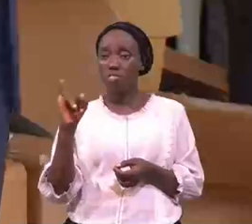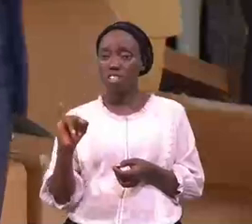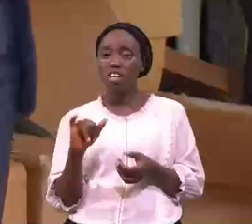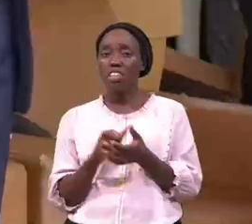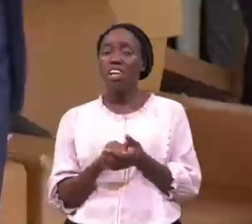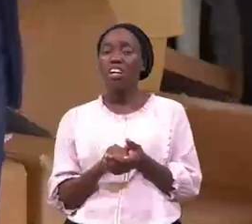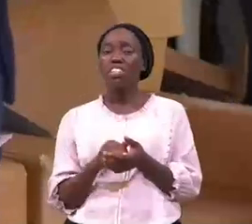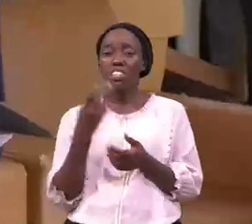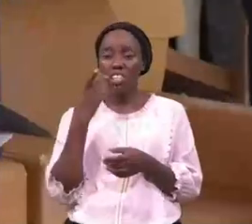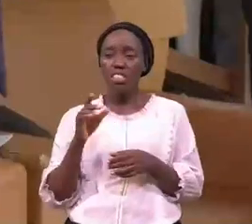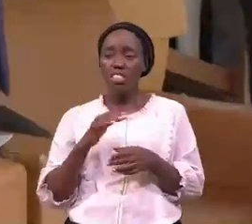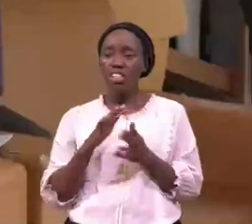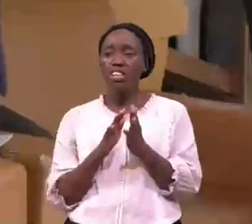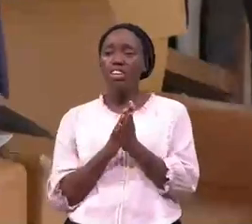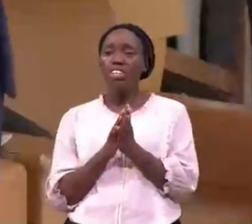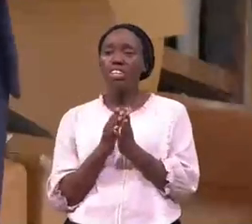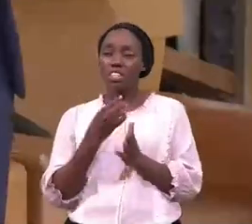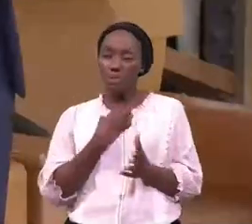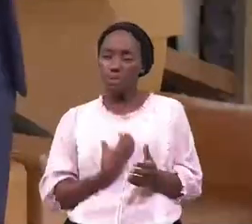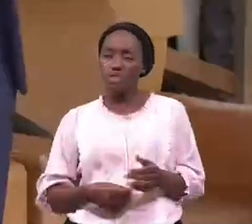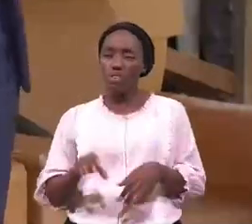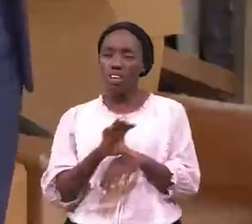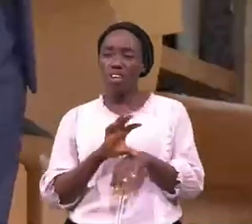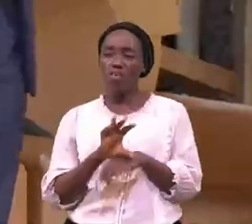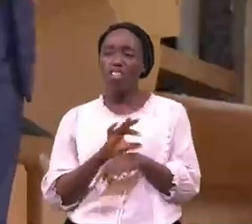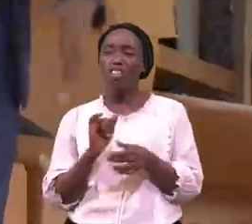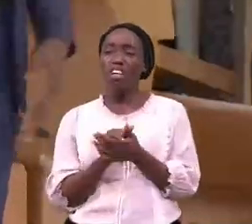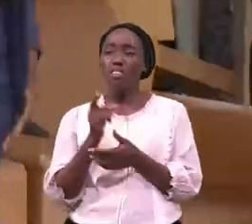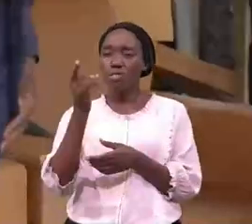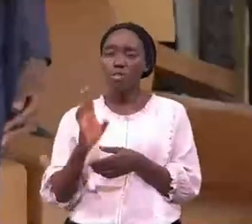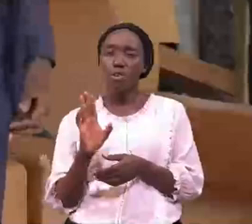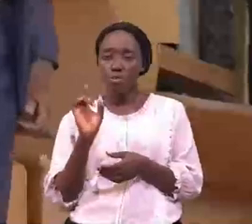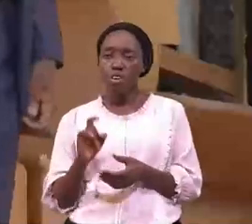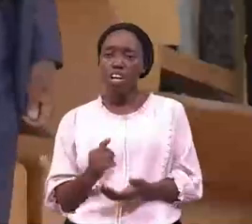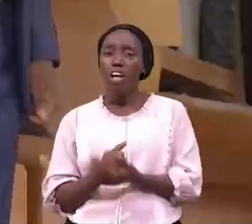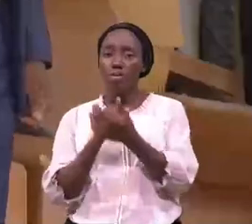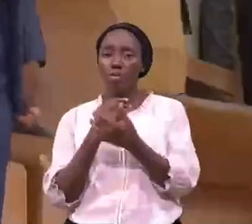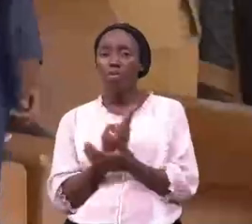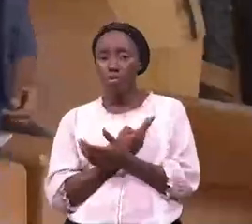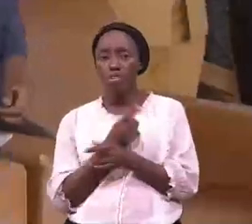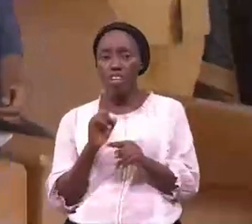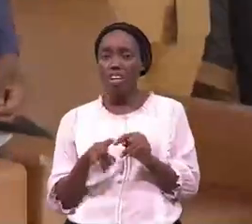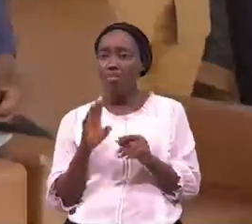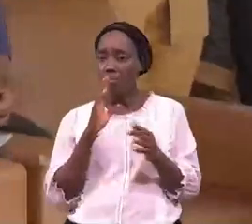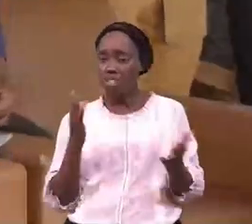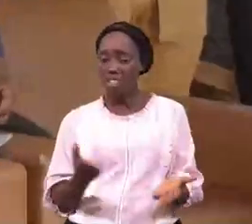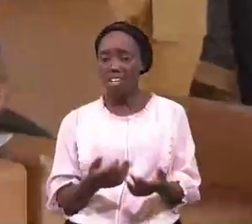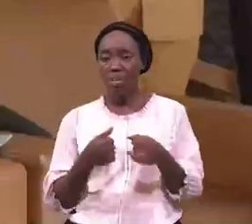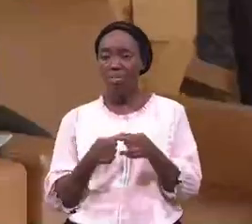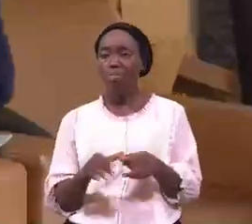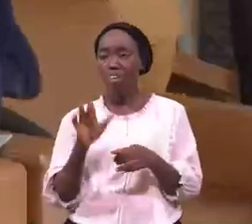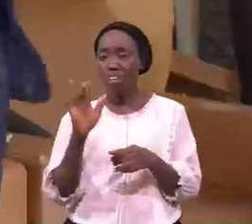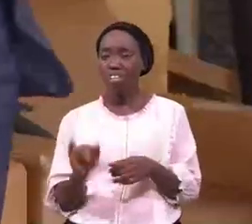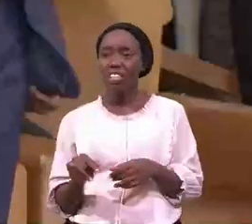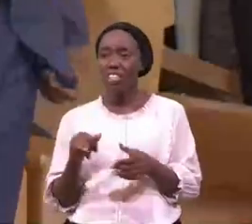aide. Comme ministre, il ne peut pas être ici permanemment. C'est toi